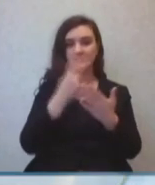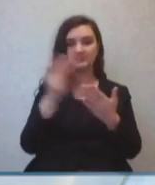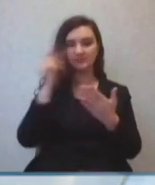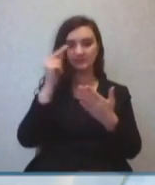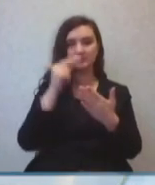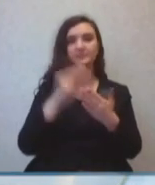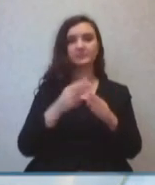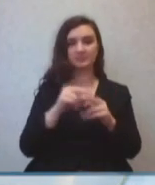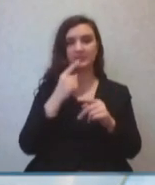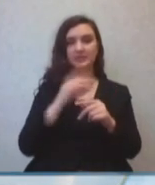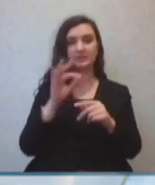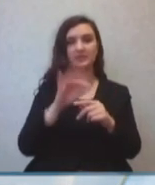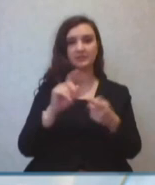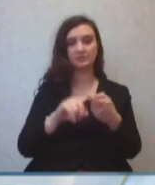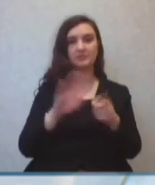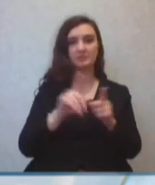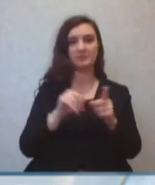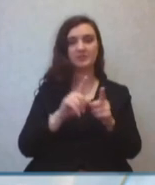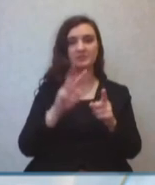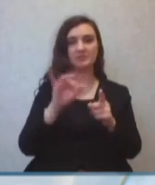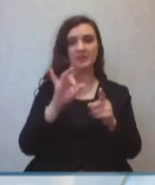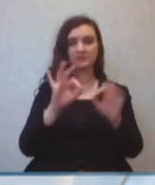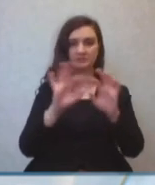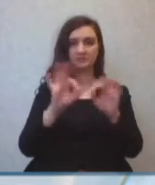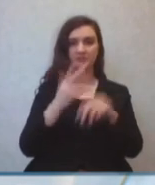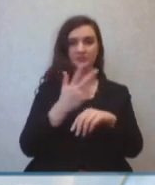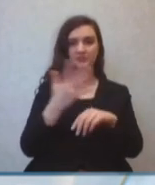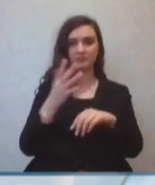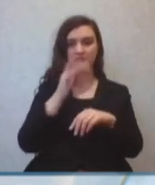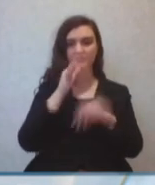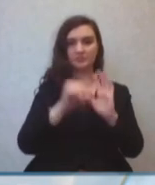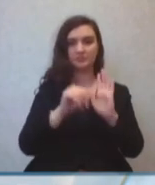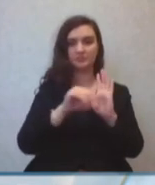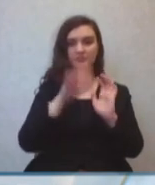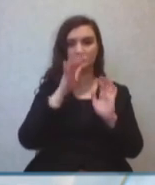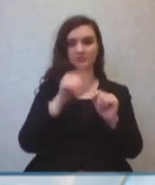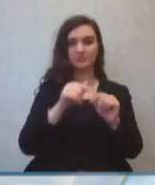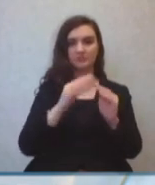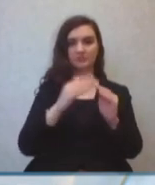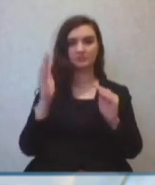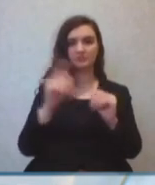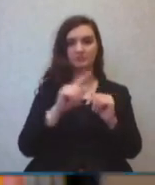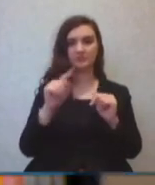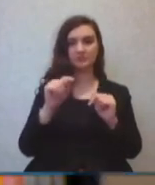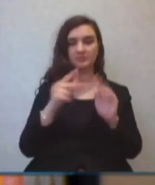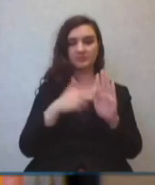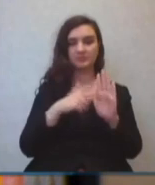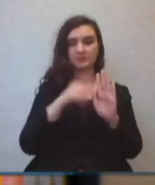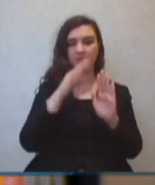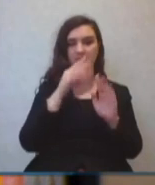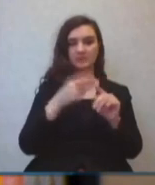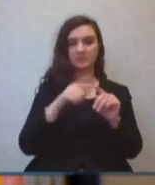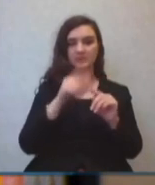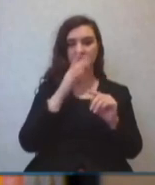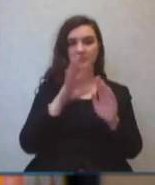თან ენასთან დაკავშირებით მაინც მარი საუბარია 55 წლის და 60 წლის ზემოთ, მაგრამ 80 წლის ასაკში